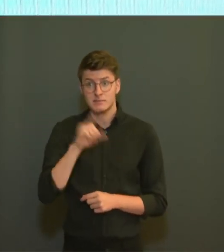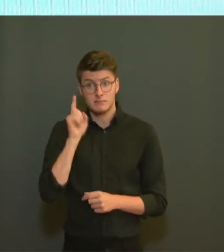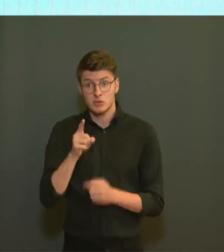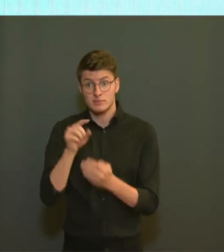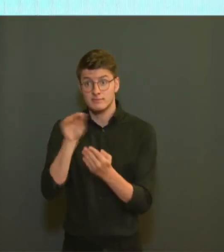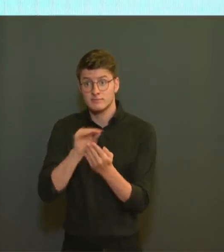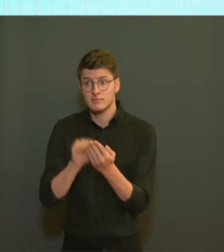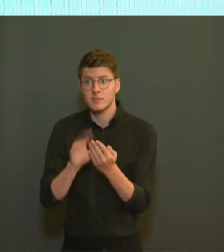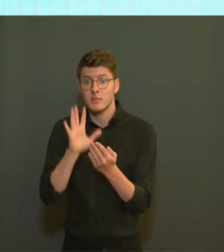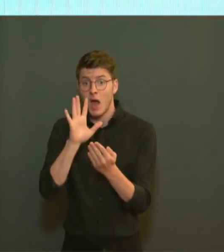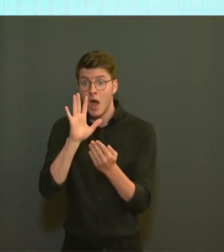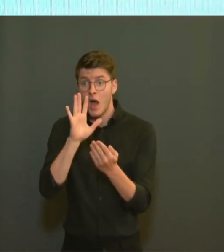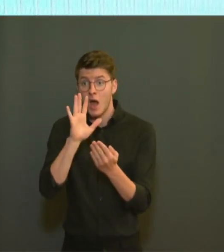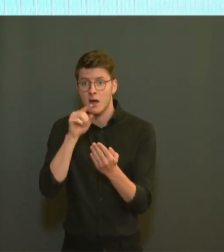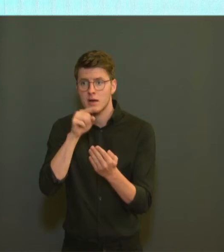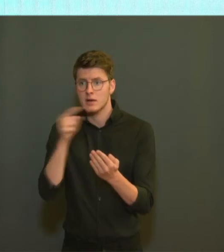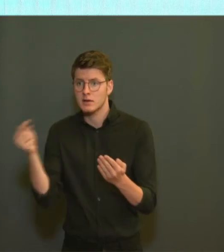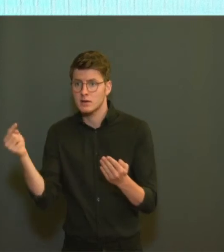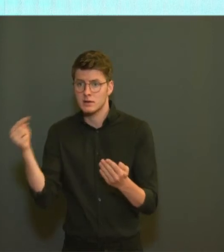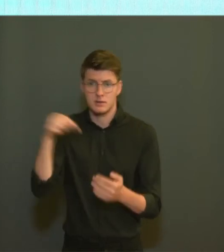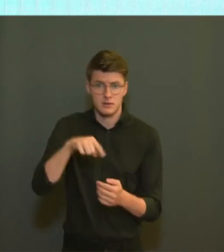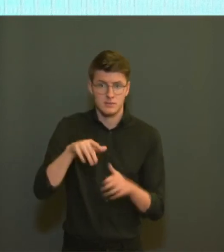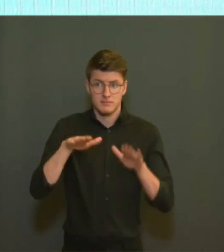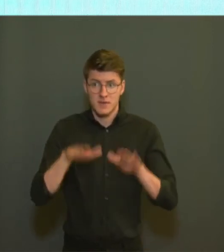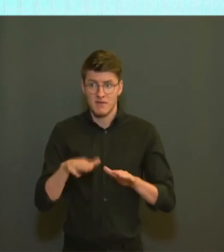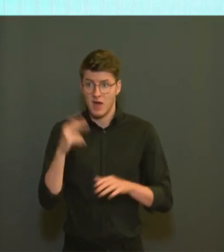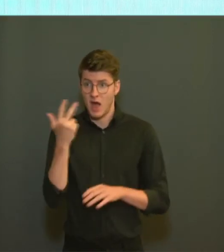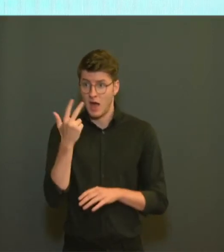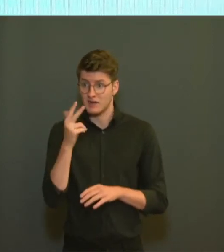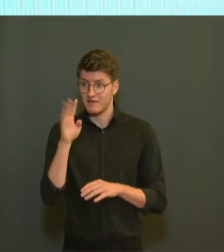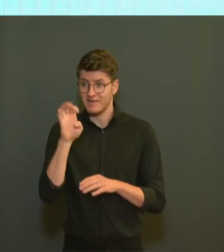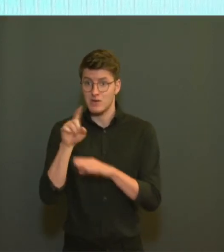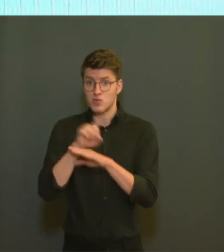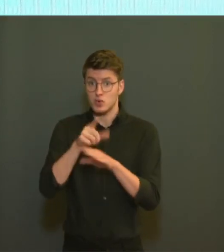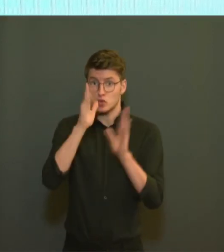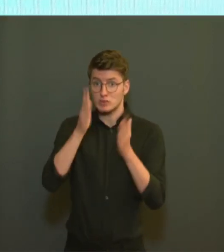ze meer dan 48 uur in het buitenland hebben doorgebracht.